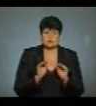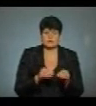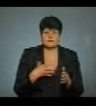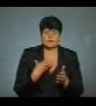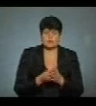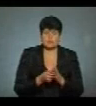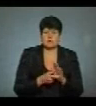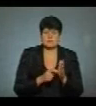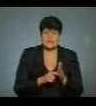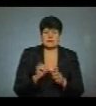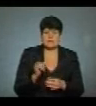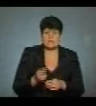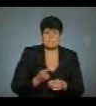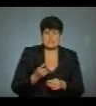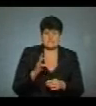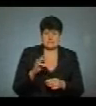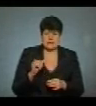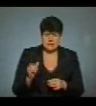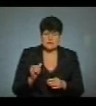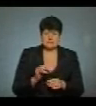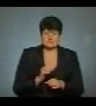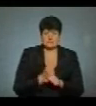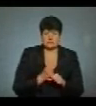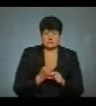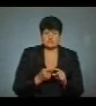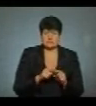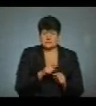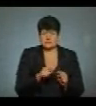та майстерні. Видобутком криптовалюти чоловік займався